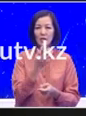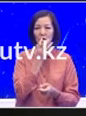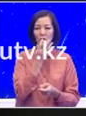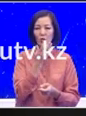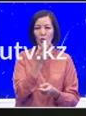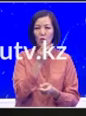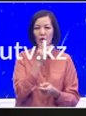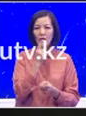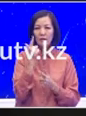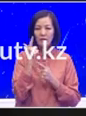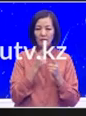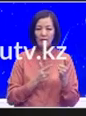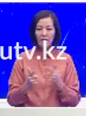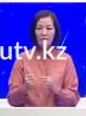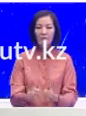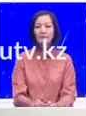мерзіміне, маусымына дайын.